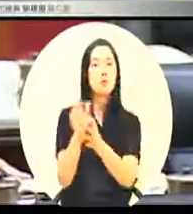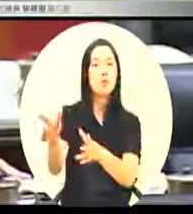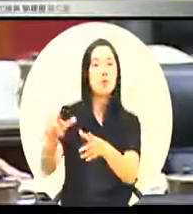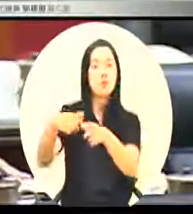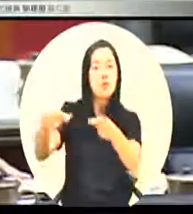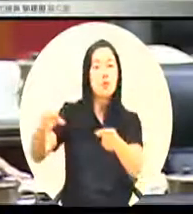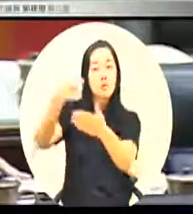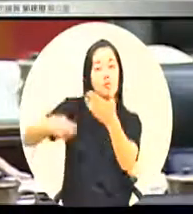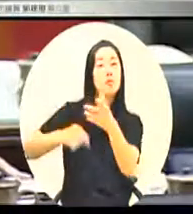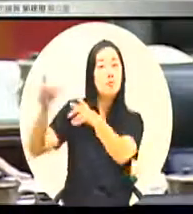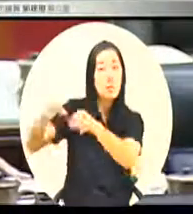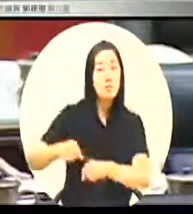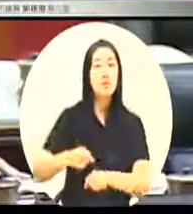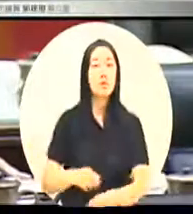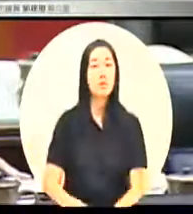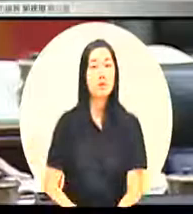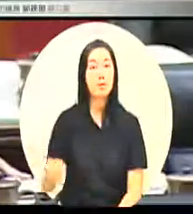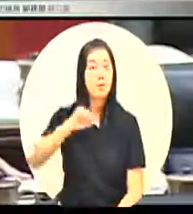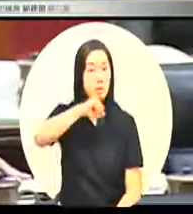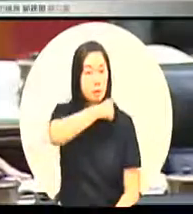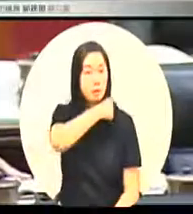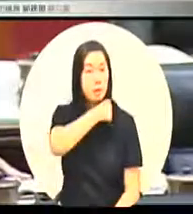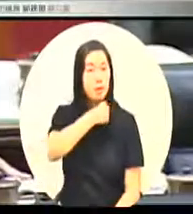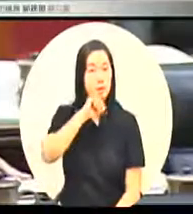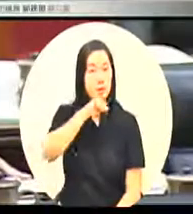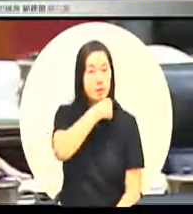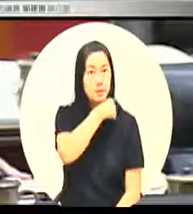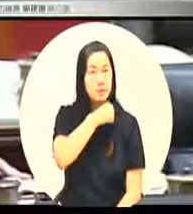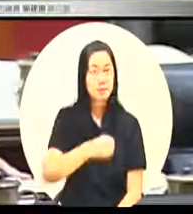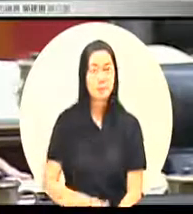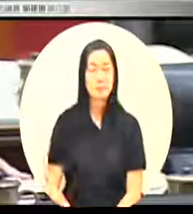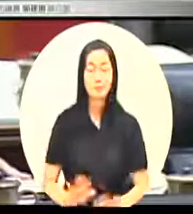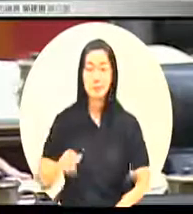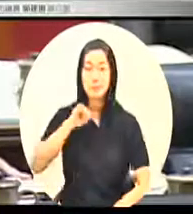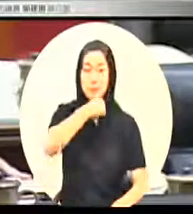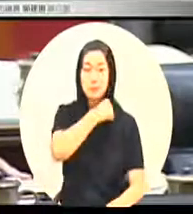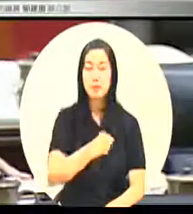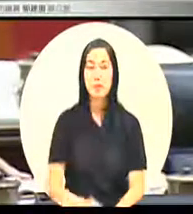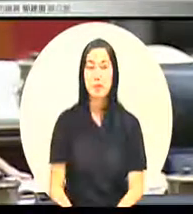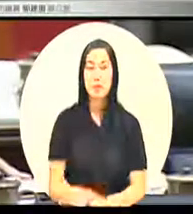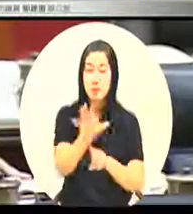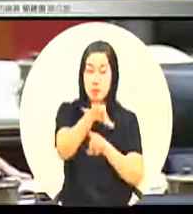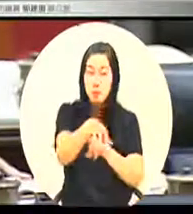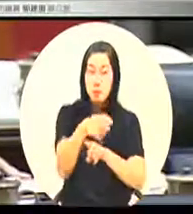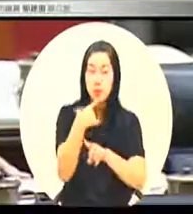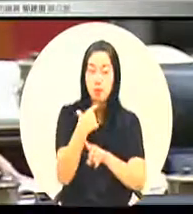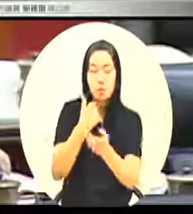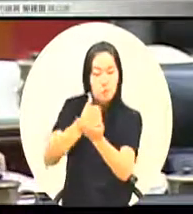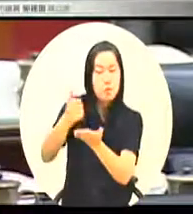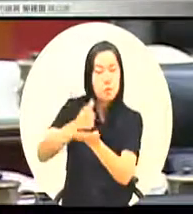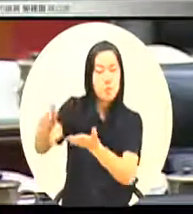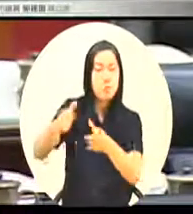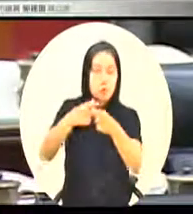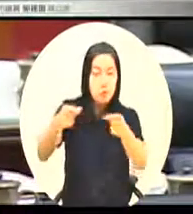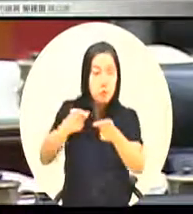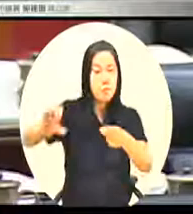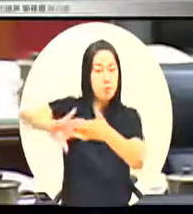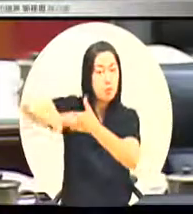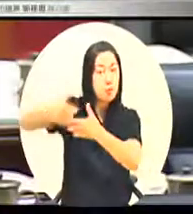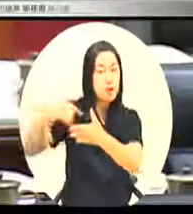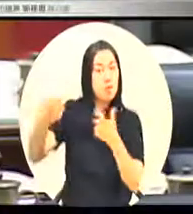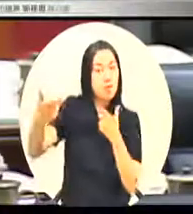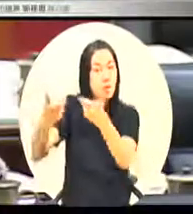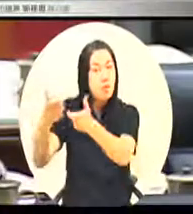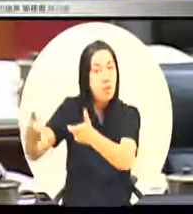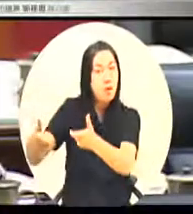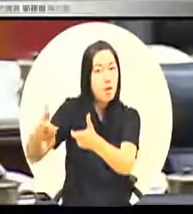本的规矩，咱台湾现在这个农户只要他外销到日本、外销到国外，他还要配合国外的